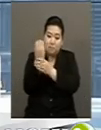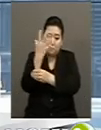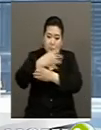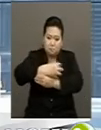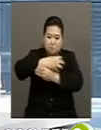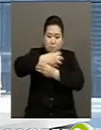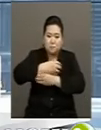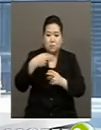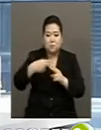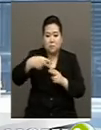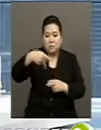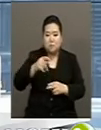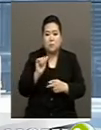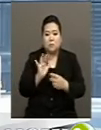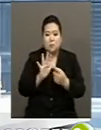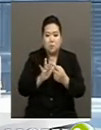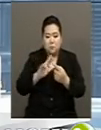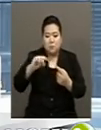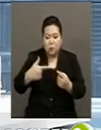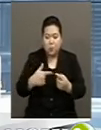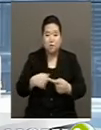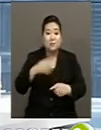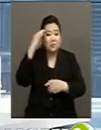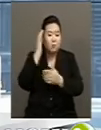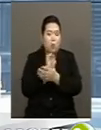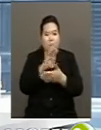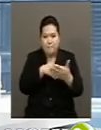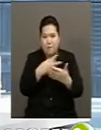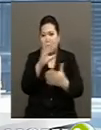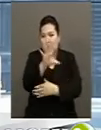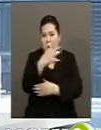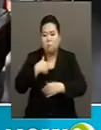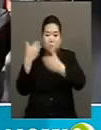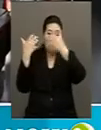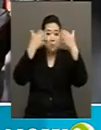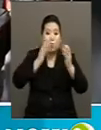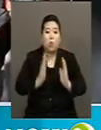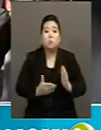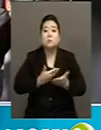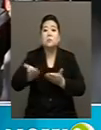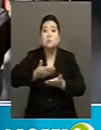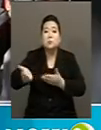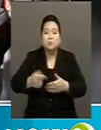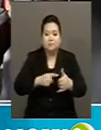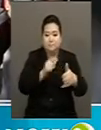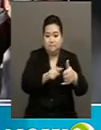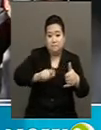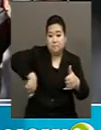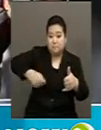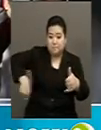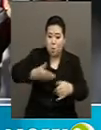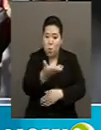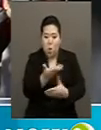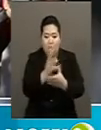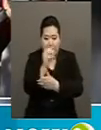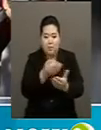รณีนี้คือเจ้าหน้าที่เขาทำทีเป็นนายทุนแล้วก็ไปล่อซื้อจากชาวกัมพูชาแล้วก็ไปเจอของกลางจ